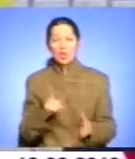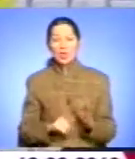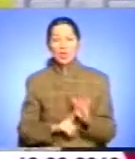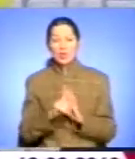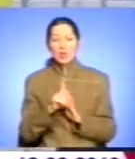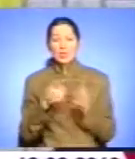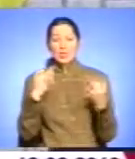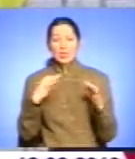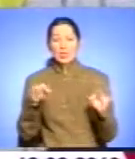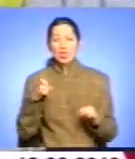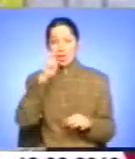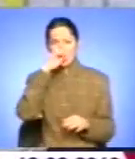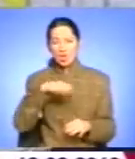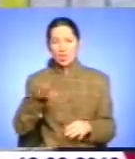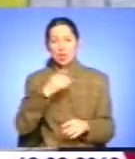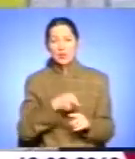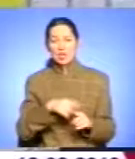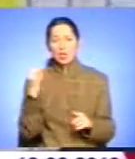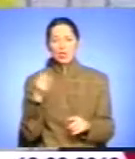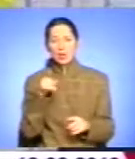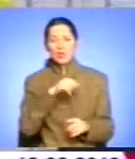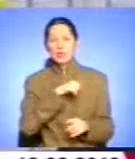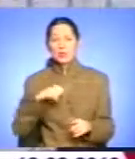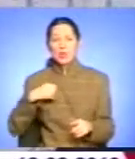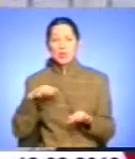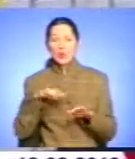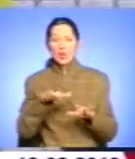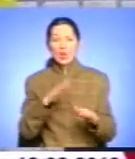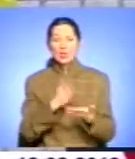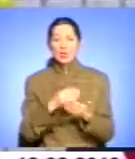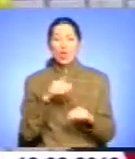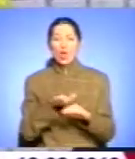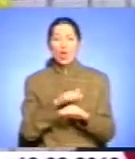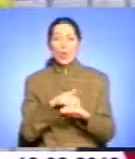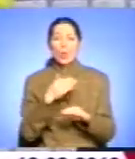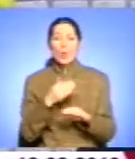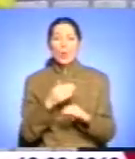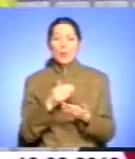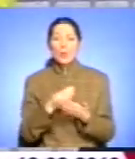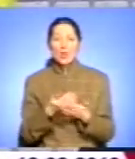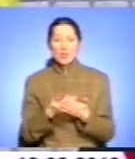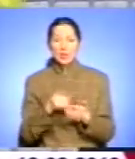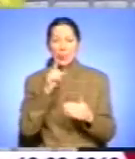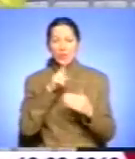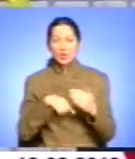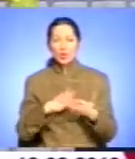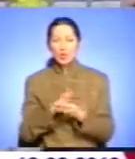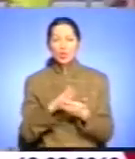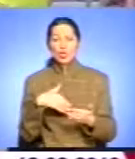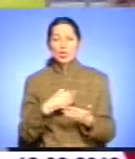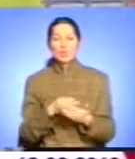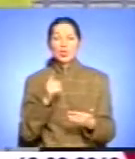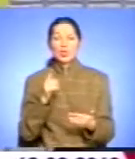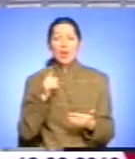І власне, ця історія, він сам, його діяльність є добрим прикладом вірності служіння своїй ідеї,